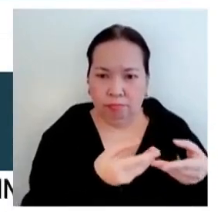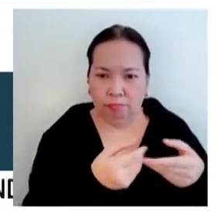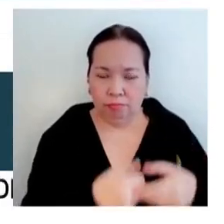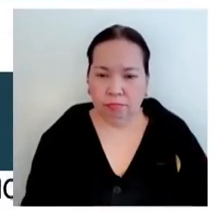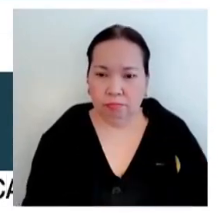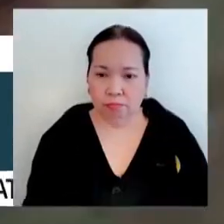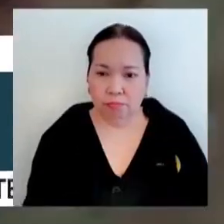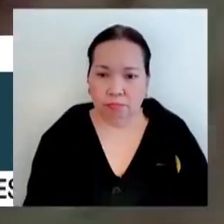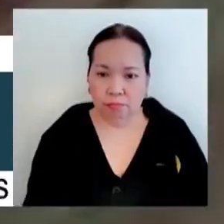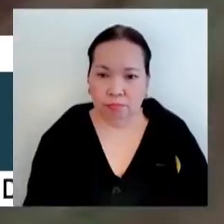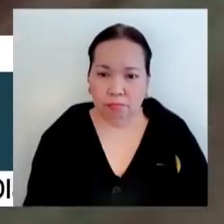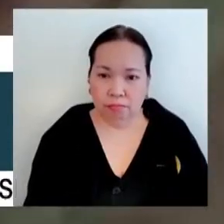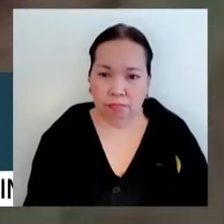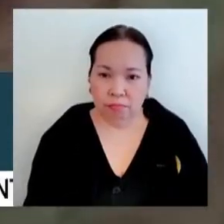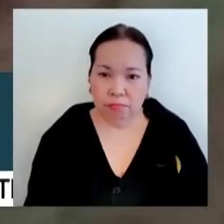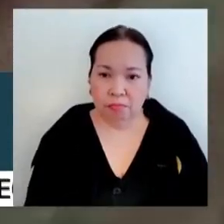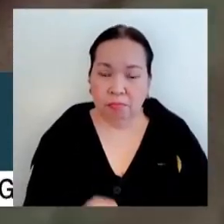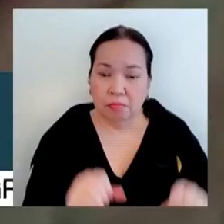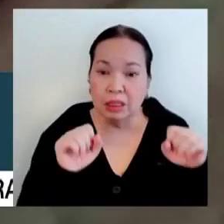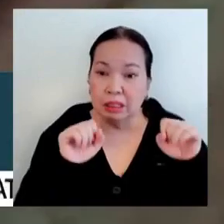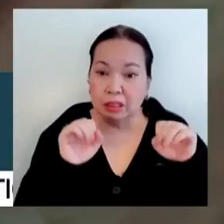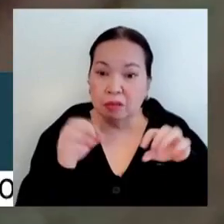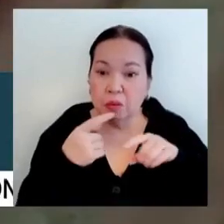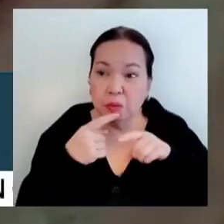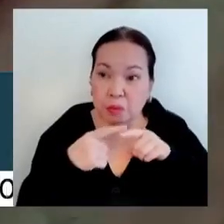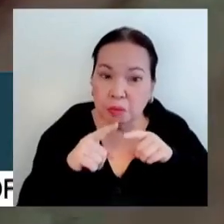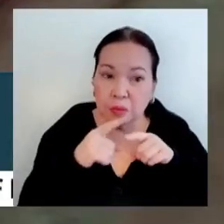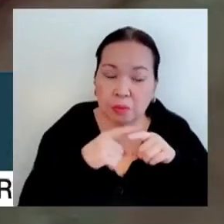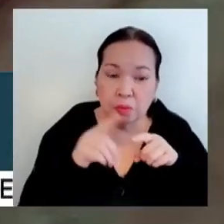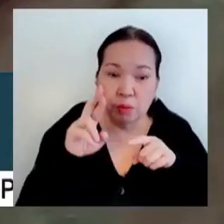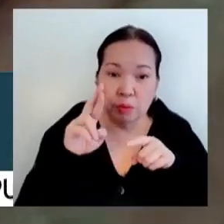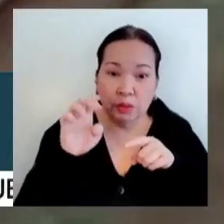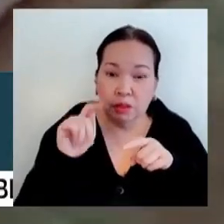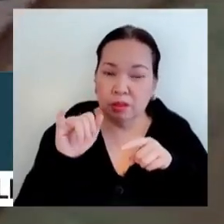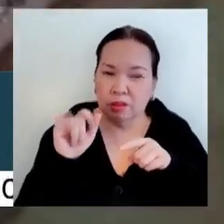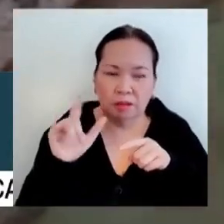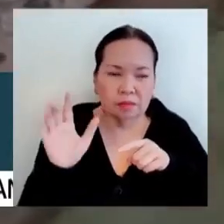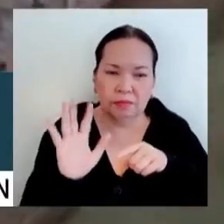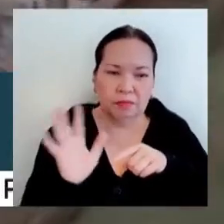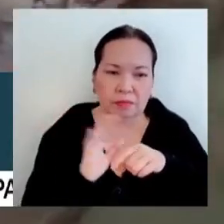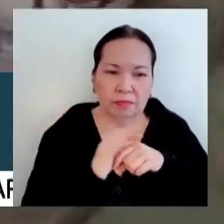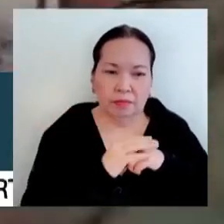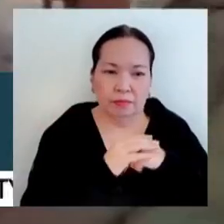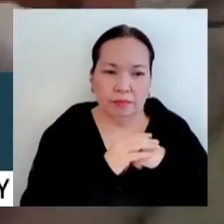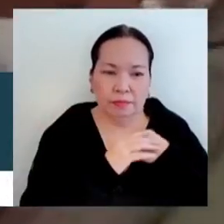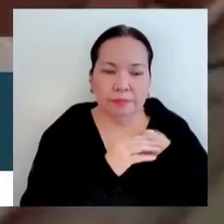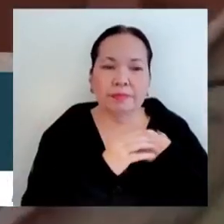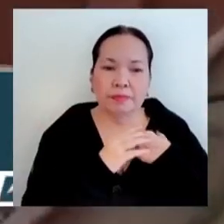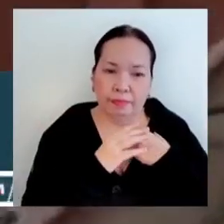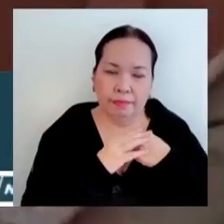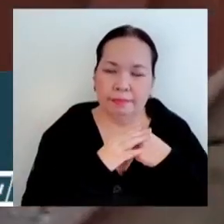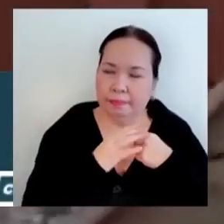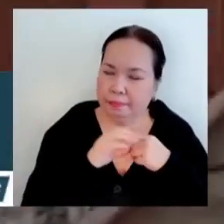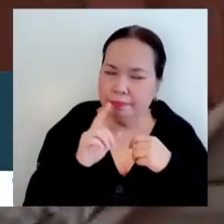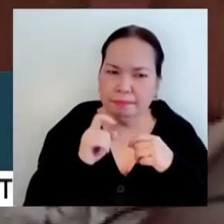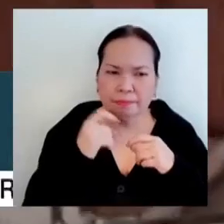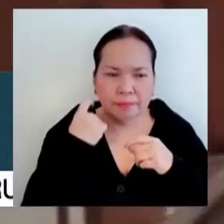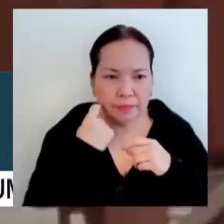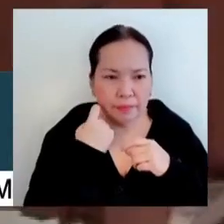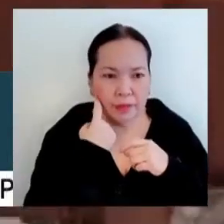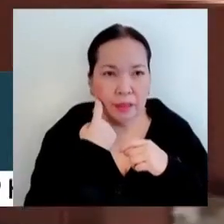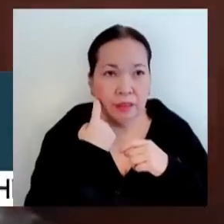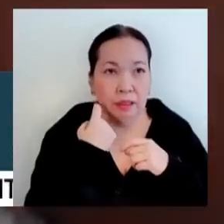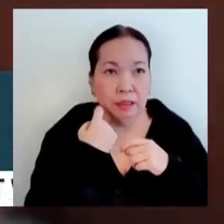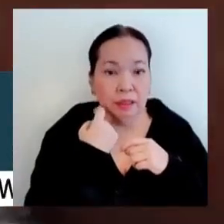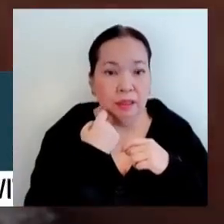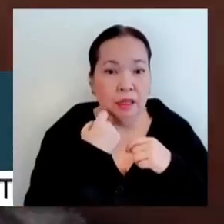hindi kami sasayon doon. Okay. Finally po, Mr. So, kamakailan na pabalita na meron